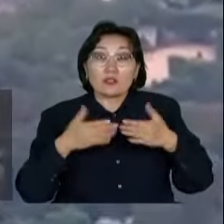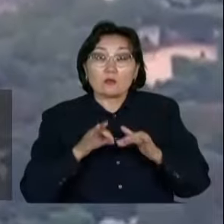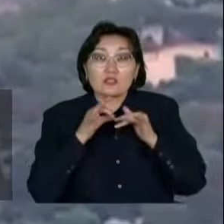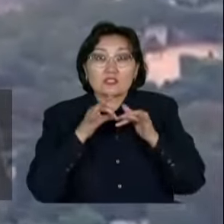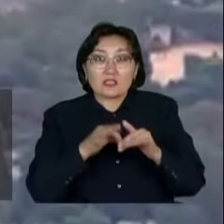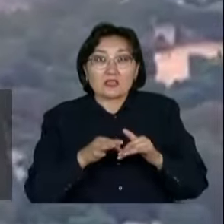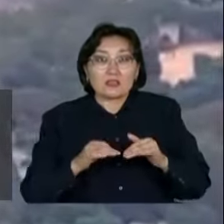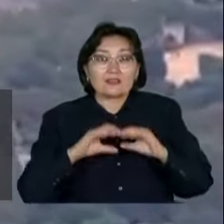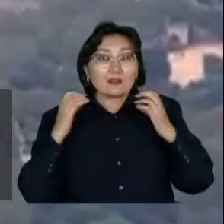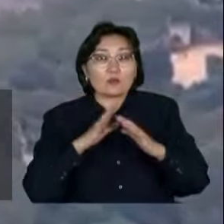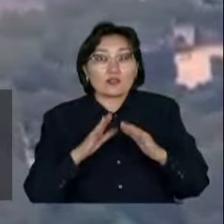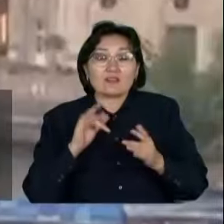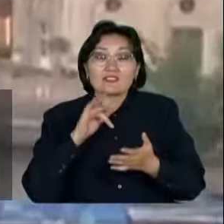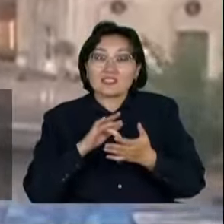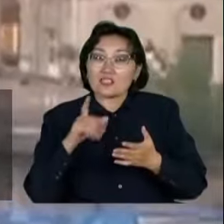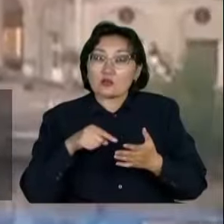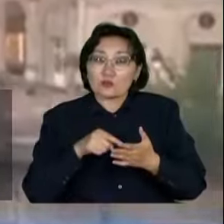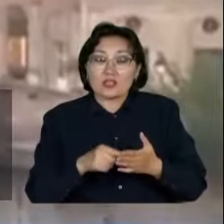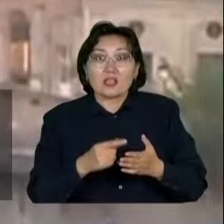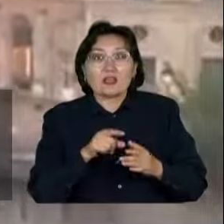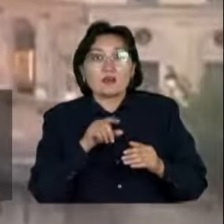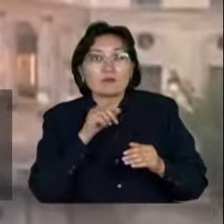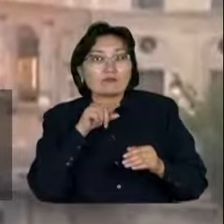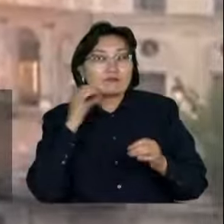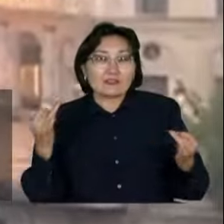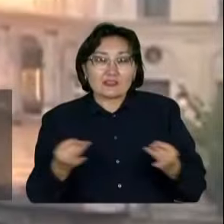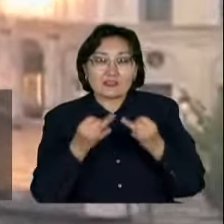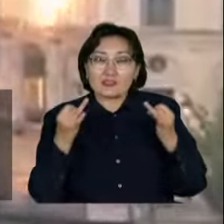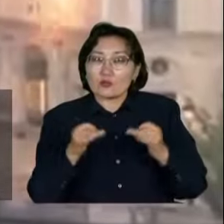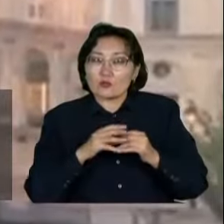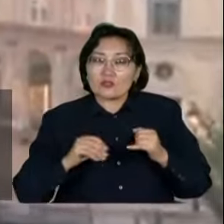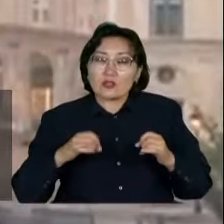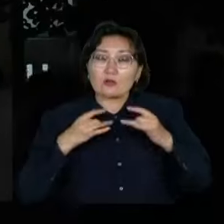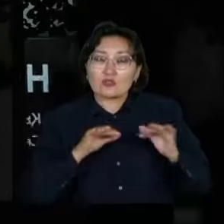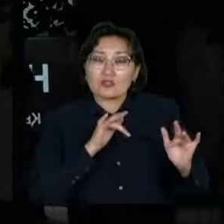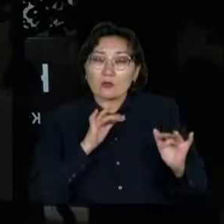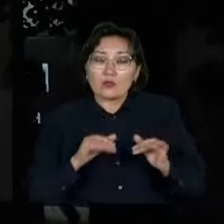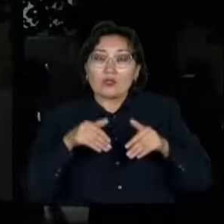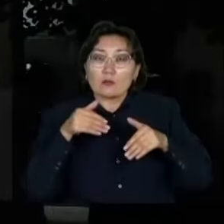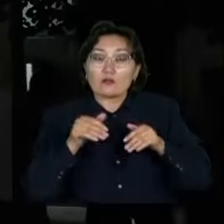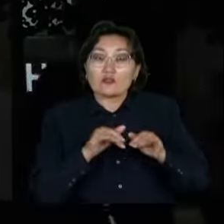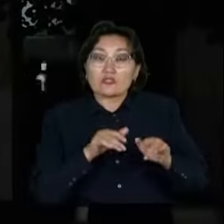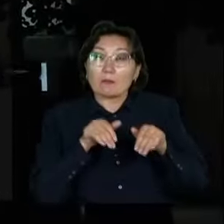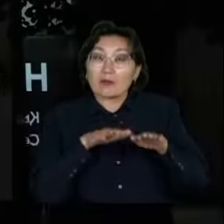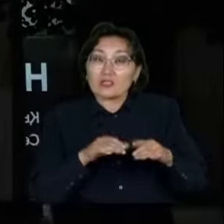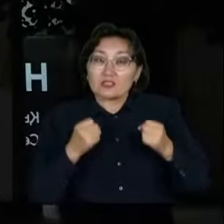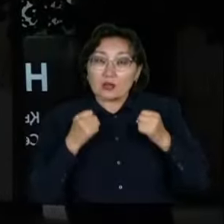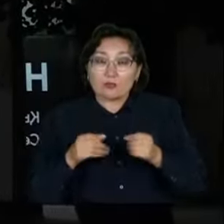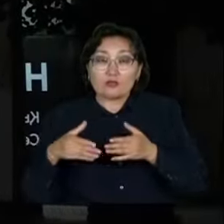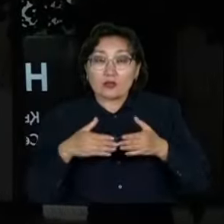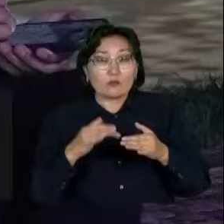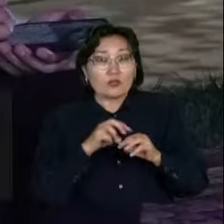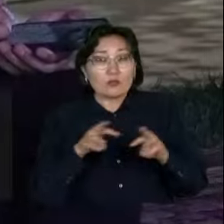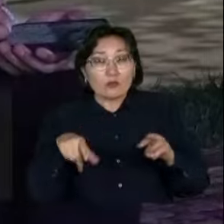проходило не на стадионе, а в центре города. Красочное шоу на реке Сена. Там же прошел парад спортсменов на лодках. Миллионы